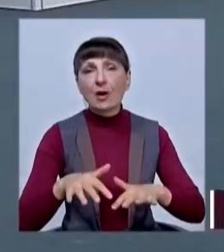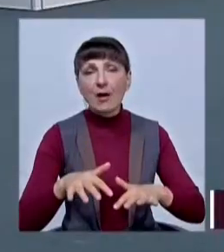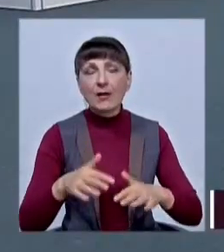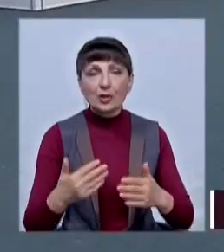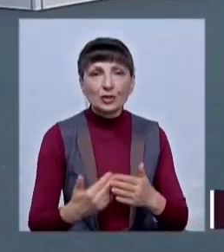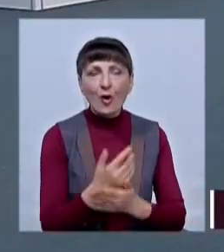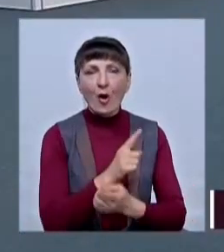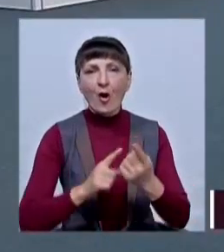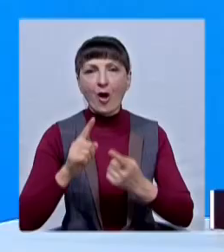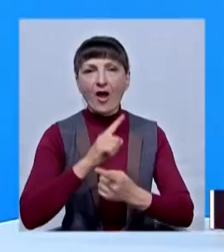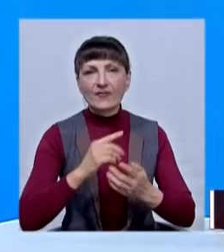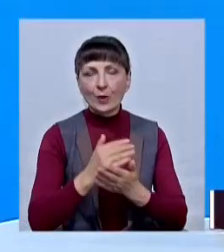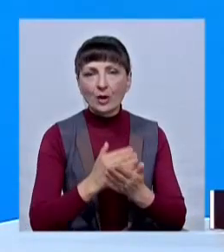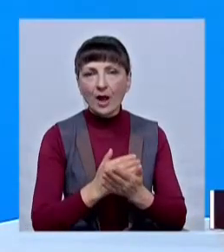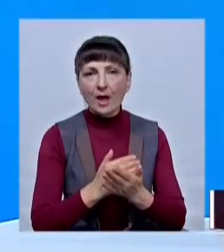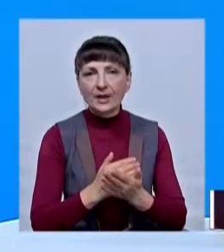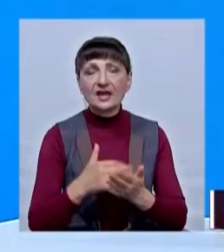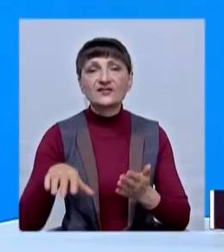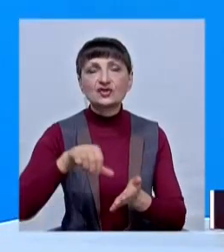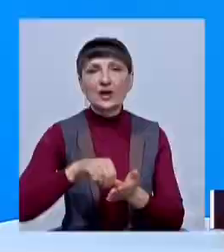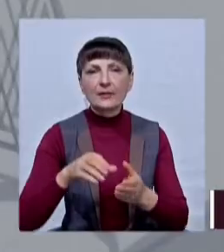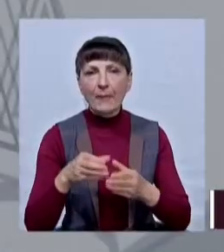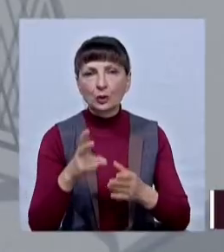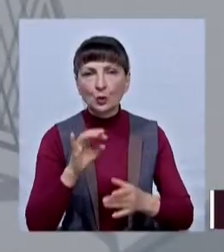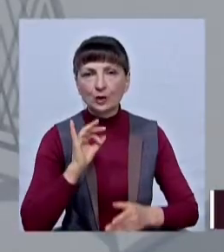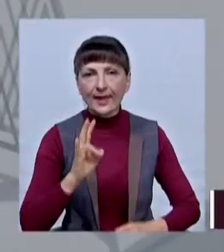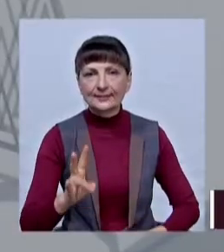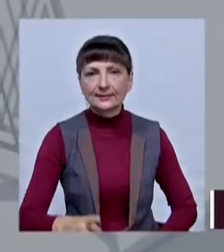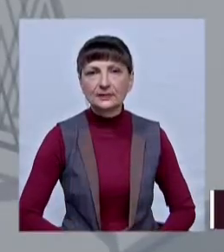перезагрузки партии и общая победа всех членов Нур Отан.